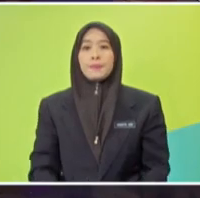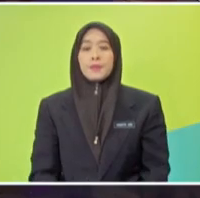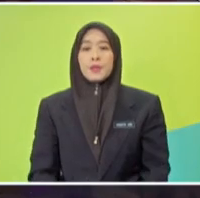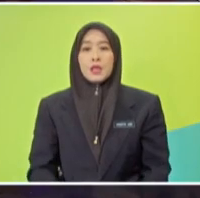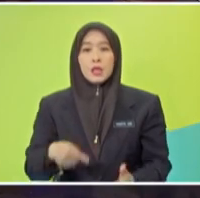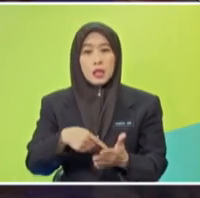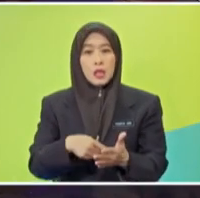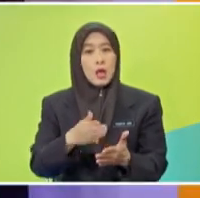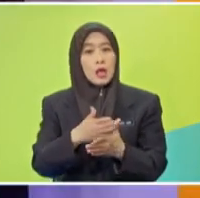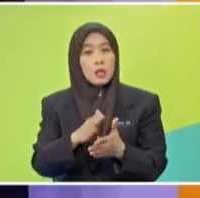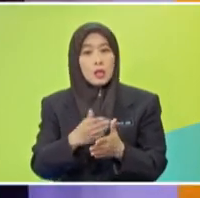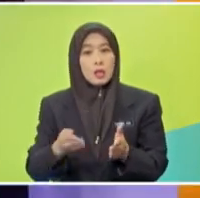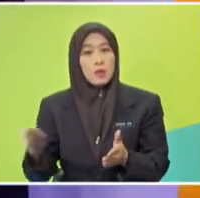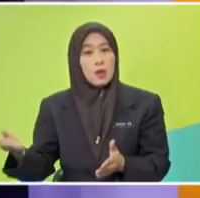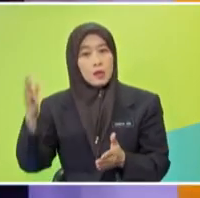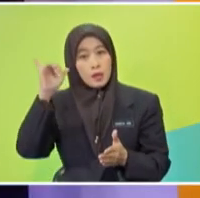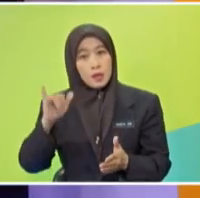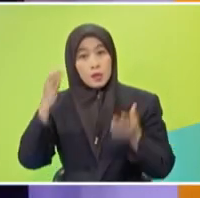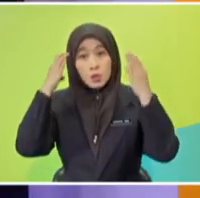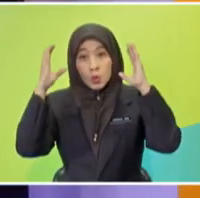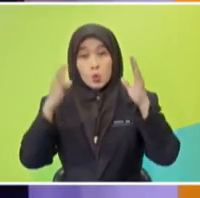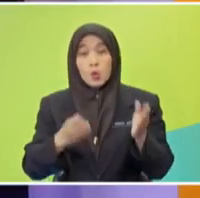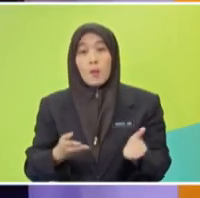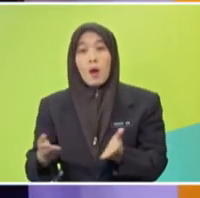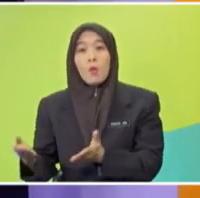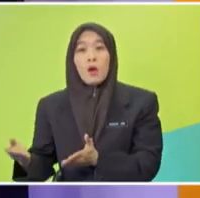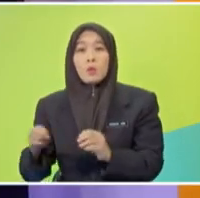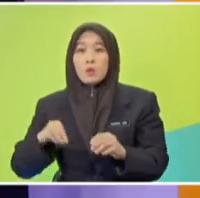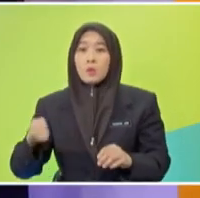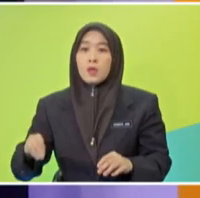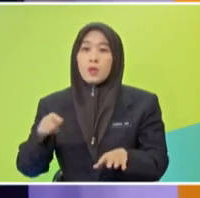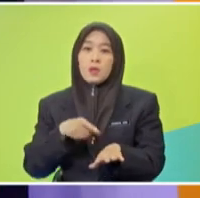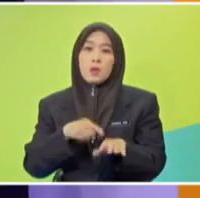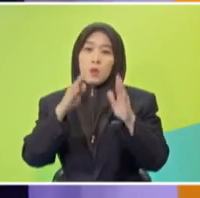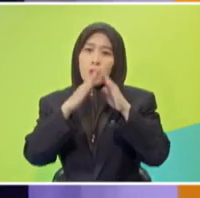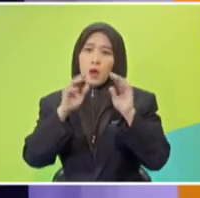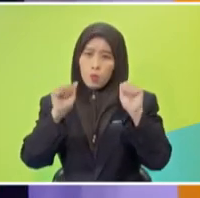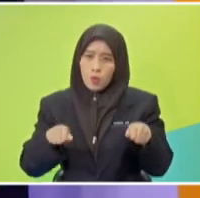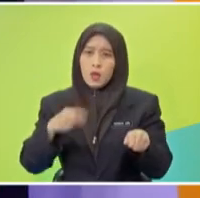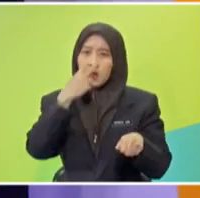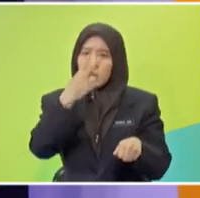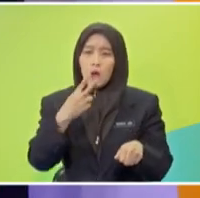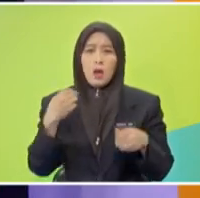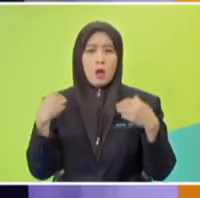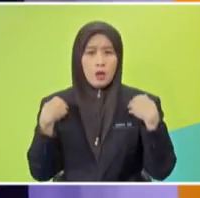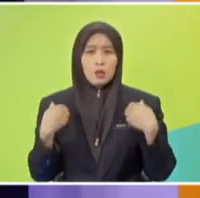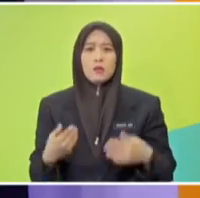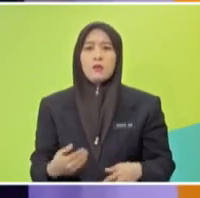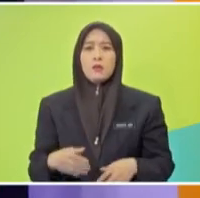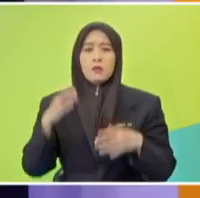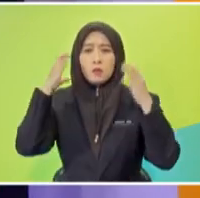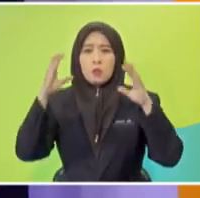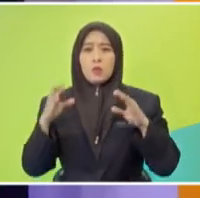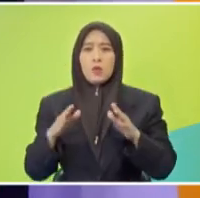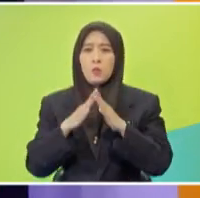antara bahannya Cik gua bawa untuk murid-murid di rumah pun murid tengok sama-sama guys mungkin di rumah mereka pun ada juga Cikgu betul